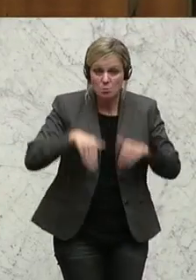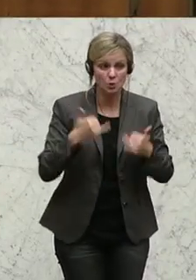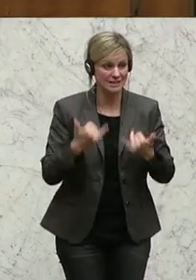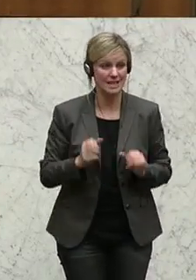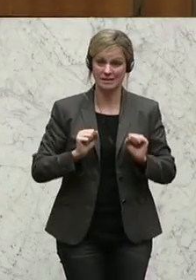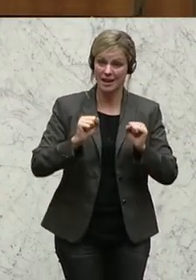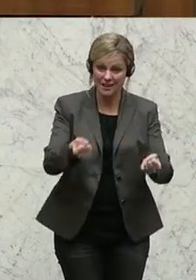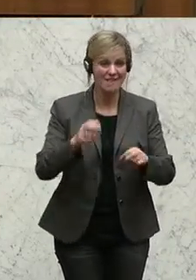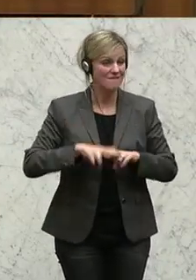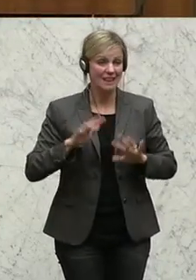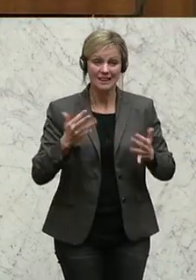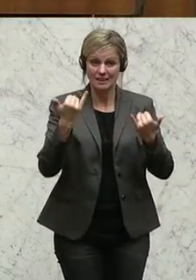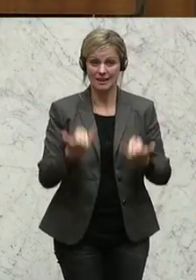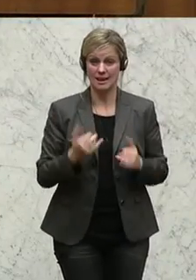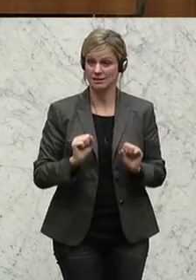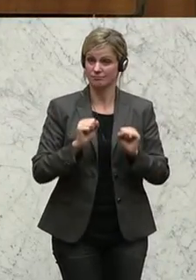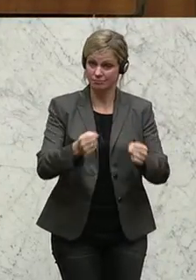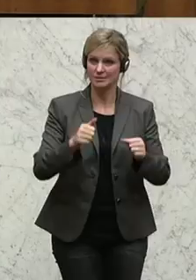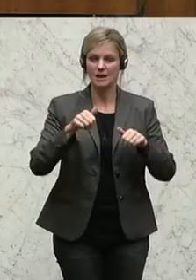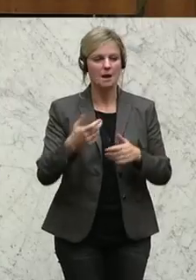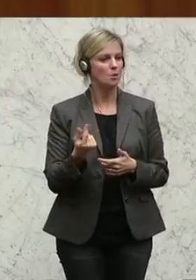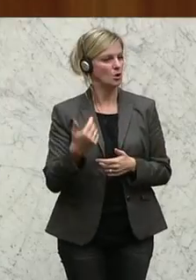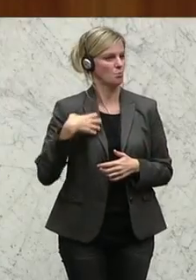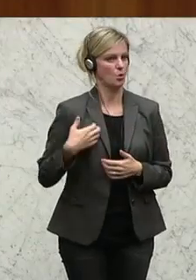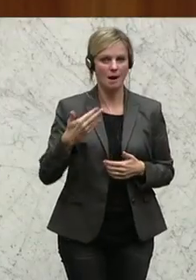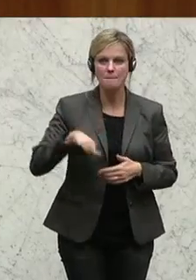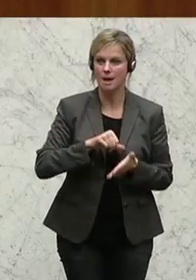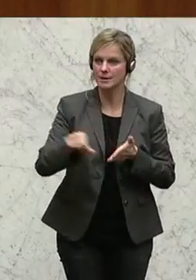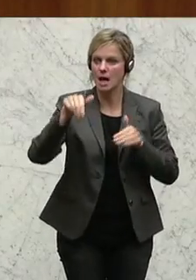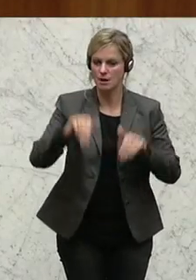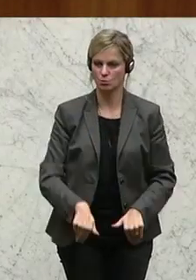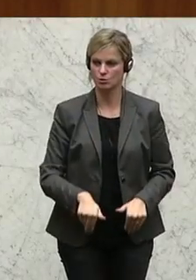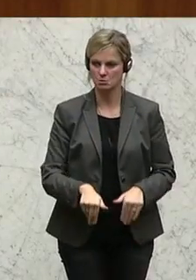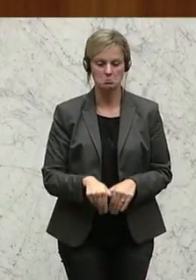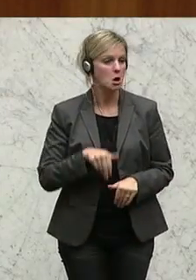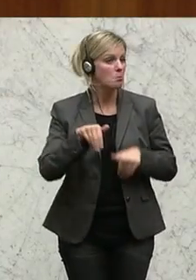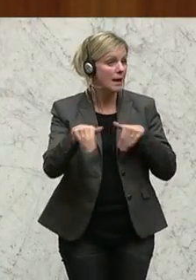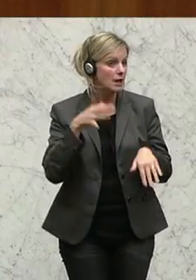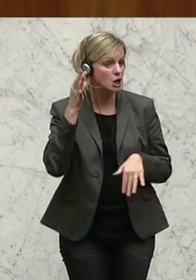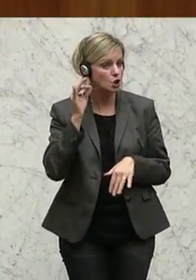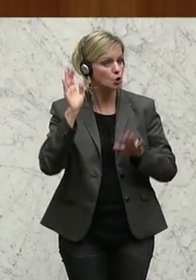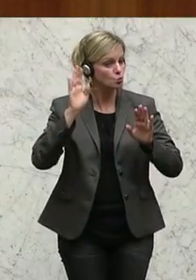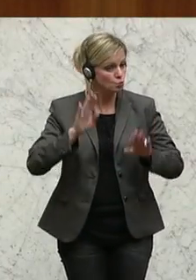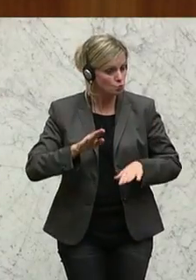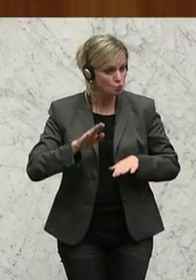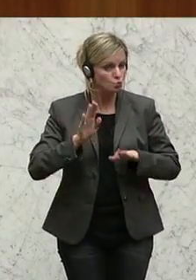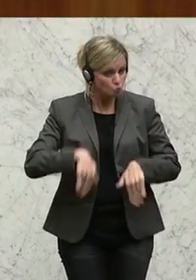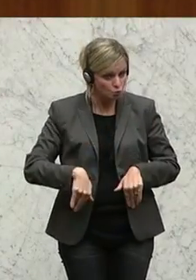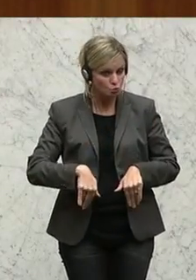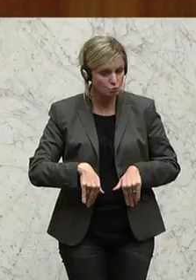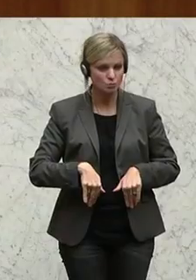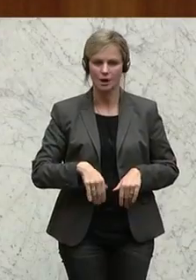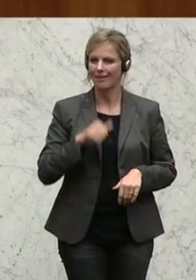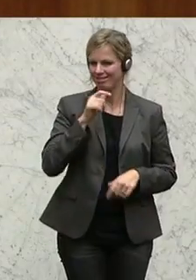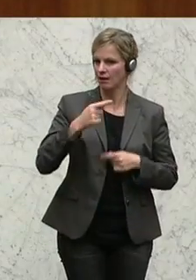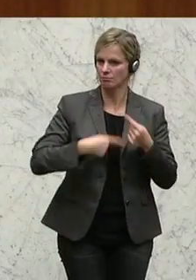machen, zahlen die Bürgerinnen und Bürger Milliarden mehr. Die Ministerin hat nicht abgewickelt. Sie hat gesagt, ja, ist nicht mein Geld, dann